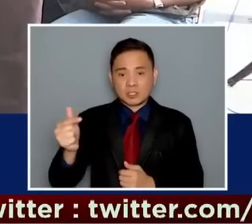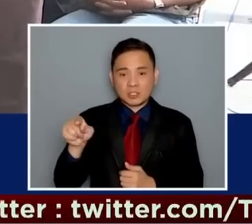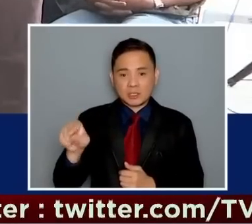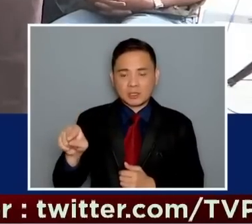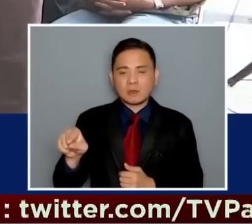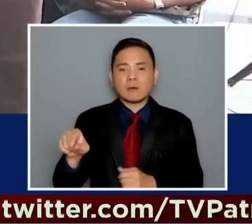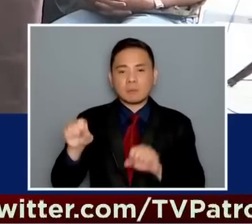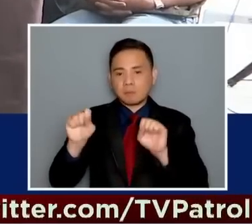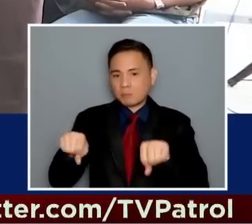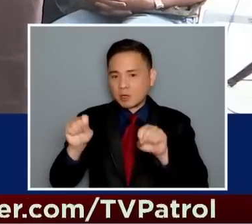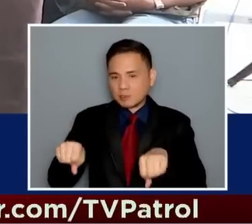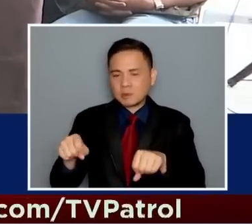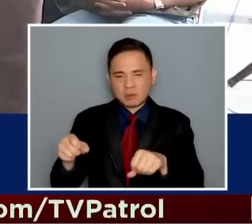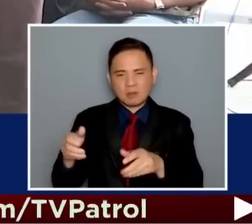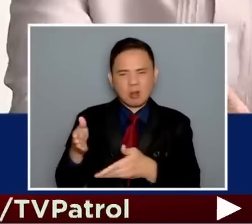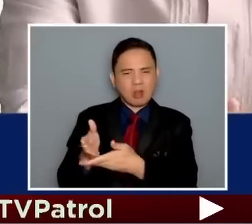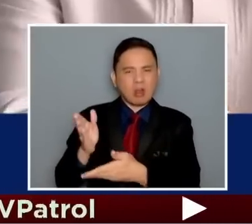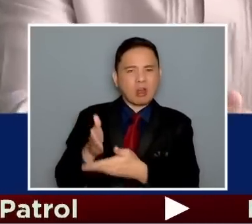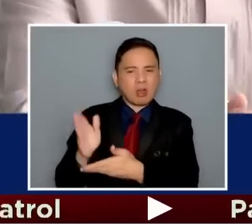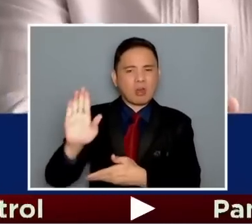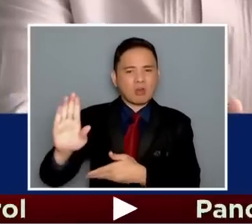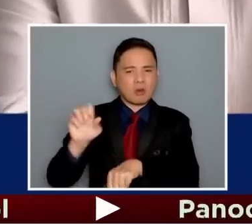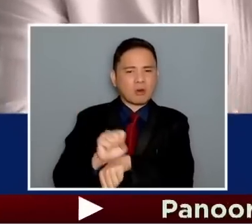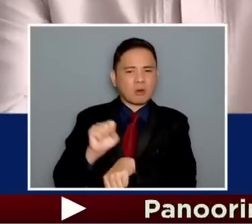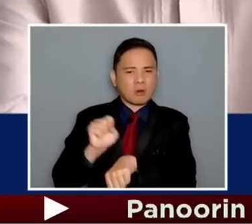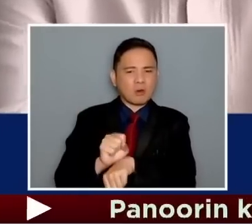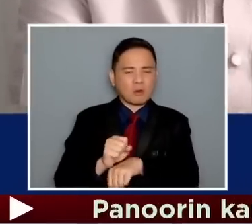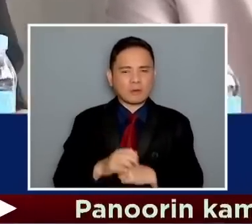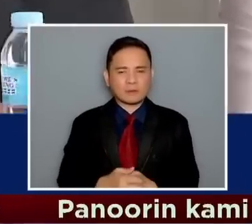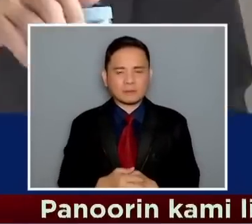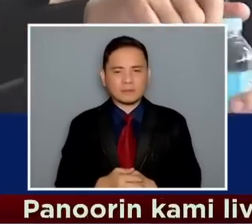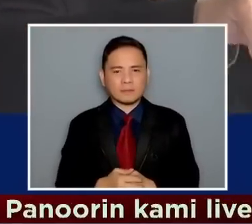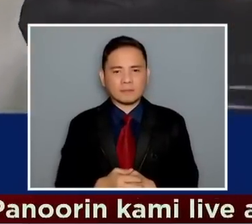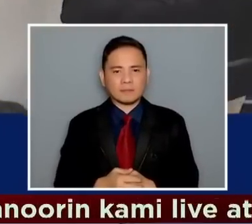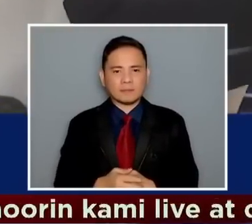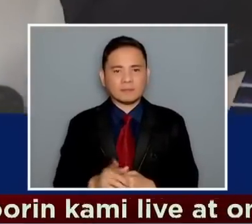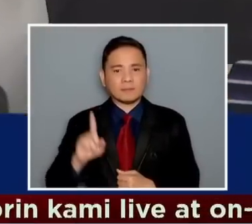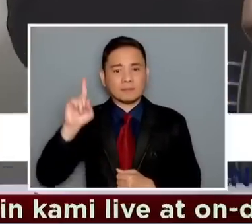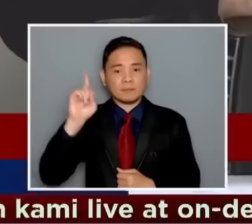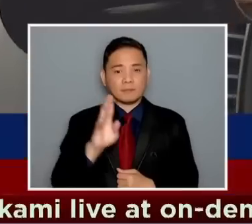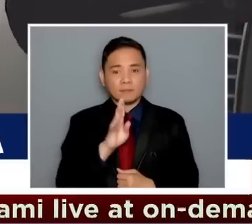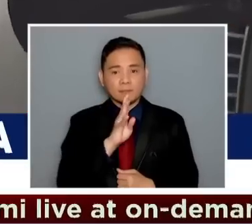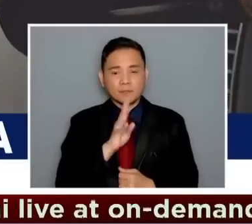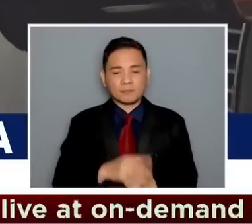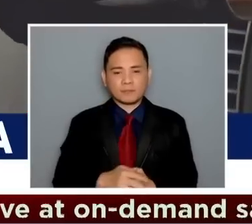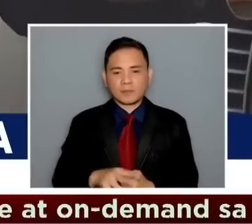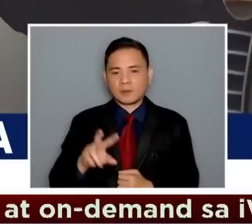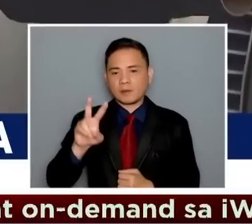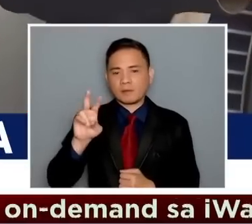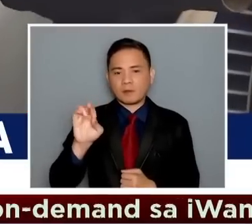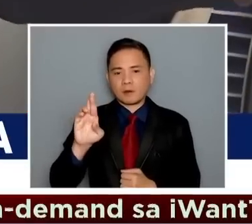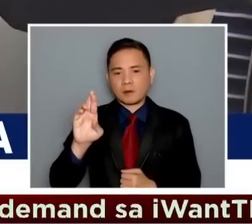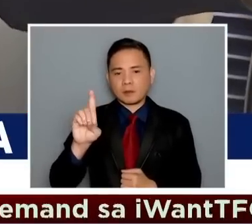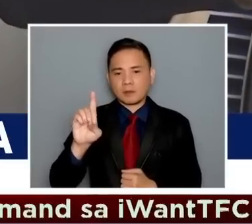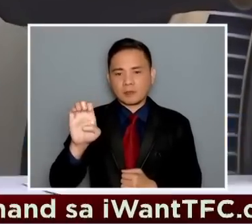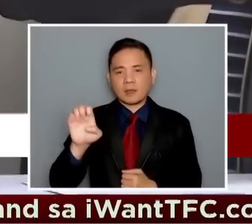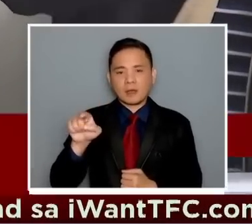umanong nagpabaya sa tungkulin. Bukod po yan sa, ano, sa value ng Verde Island Passage that can really be